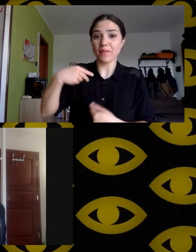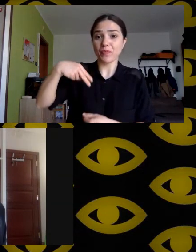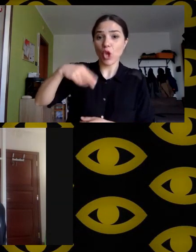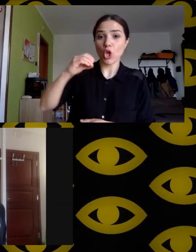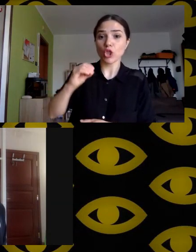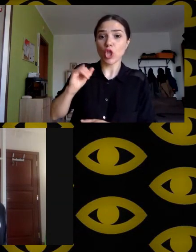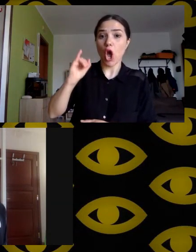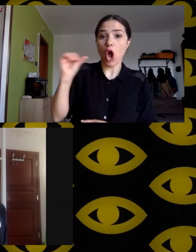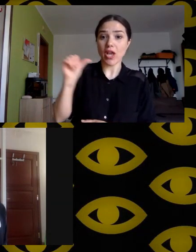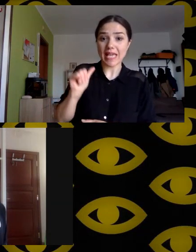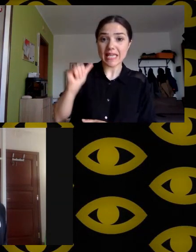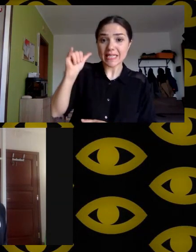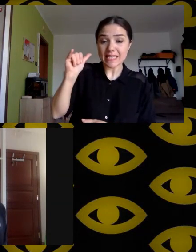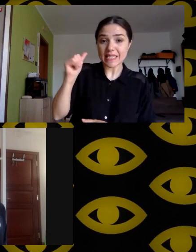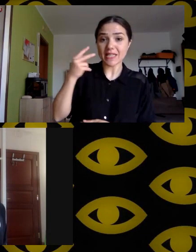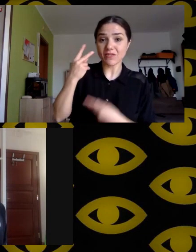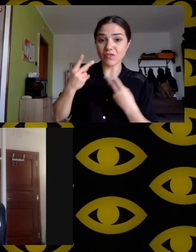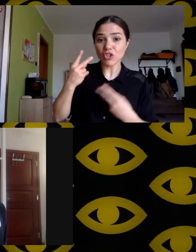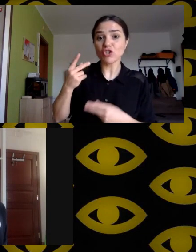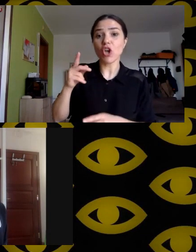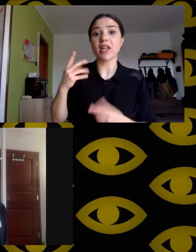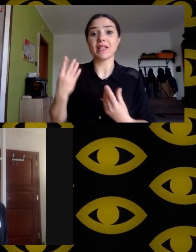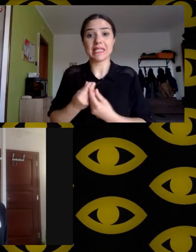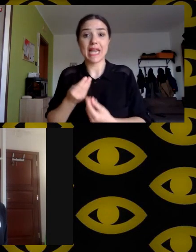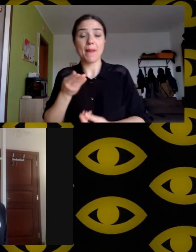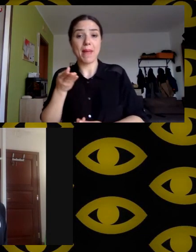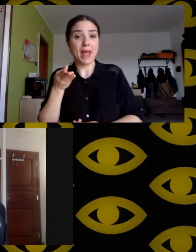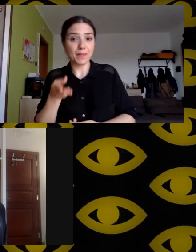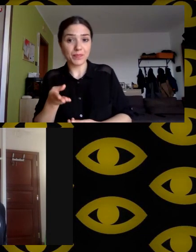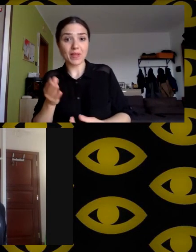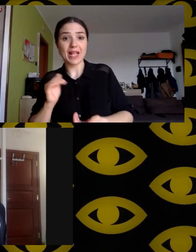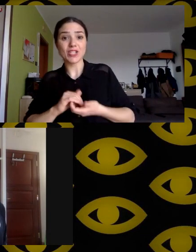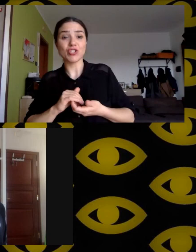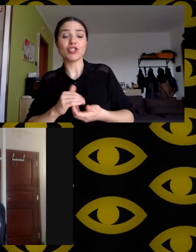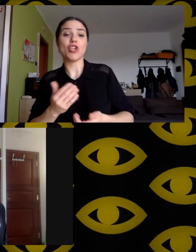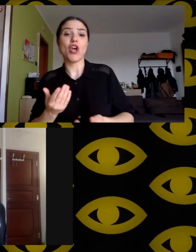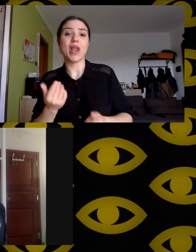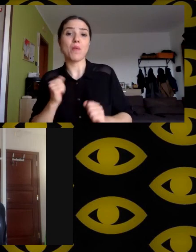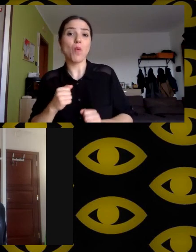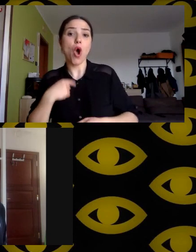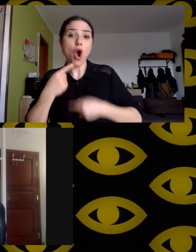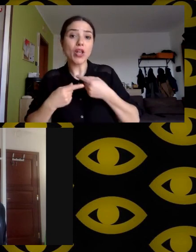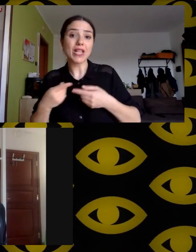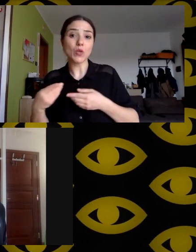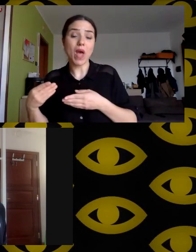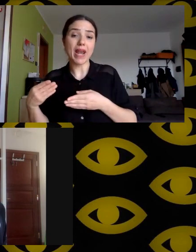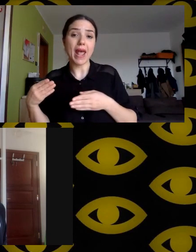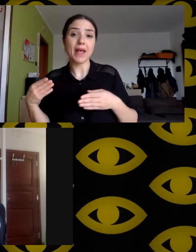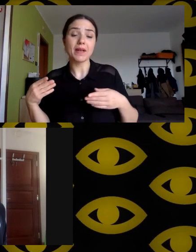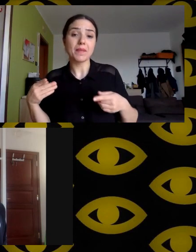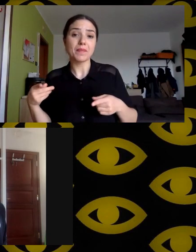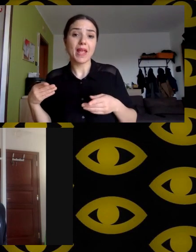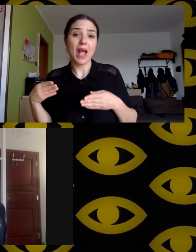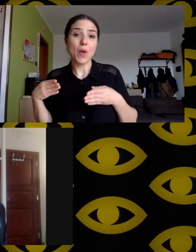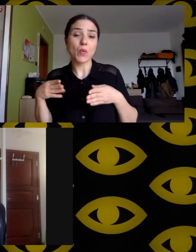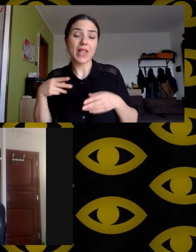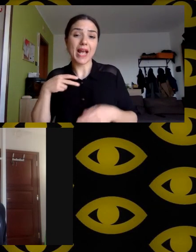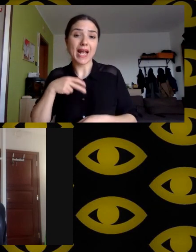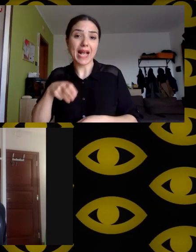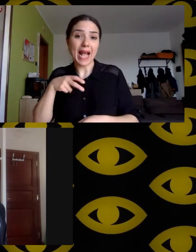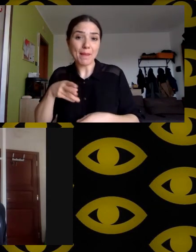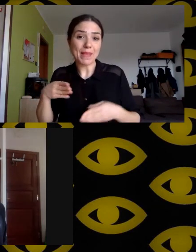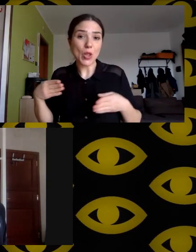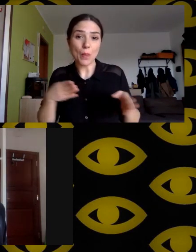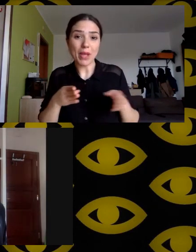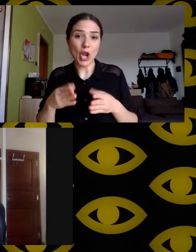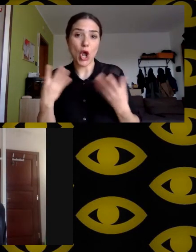e continueranno questo cammino insieme. Di nuovo grazie Monica. Ti ringrazio tutti, vi darò presto notizie dei nostri tutorial,